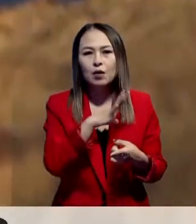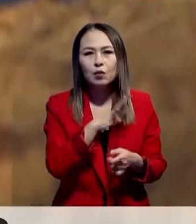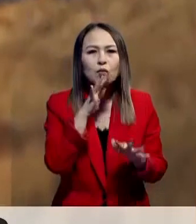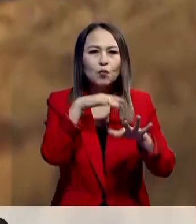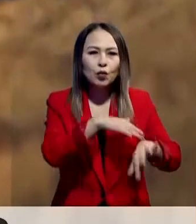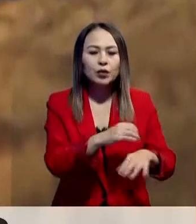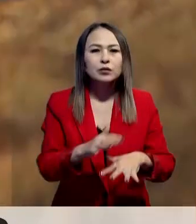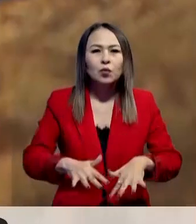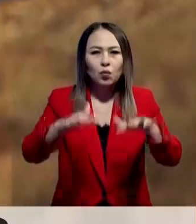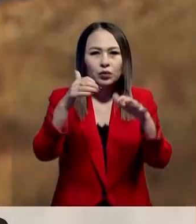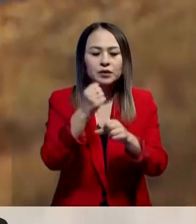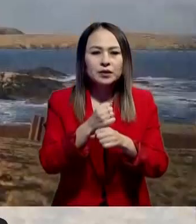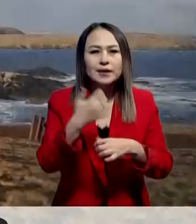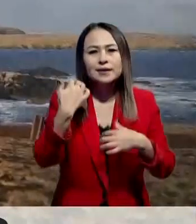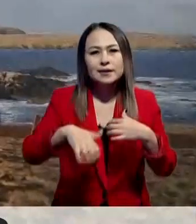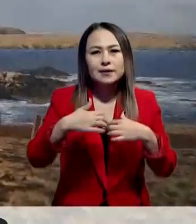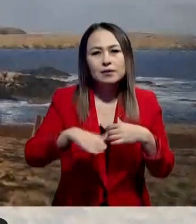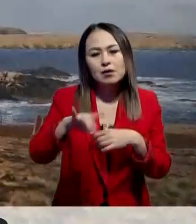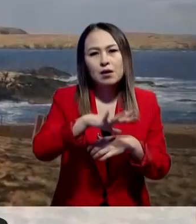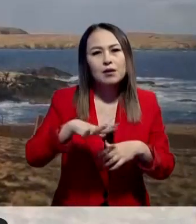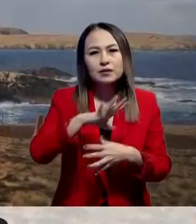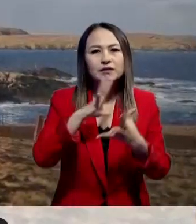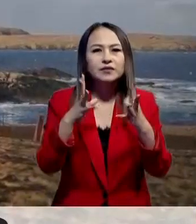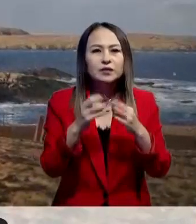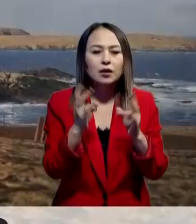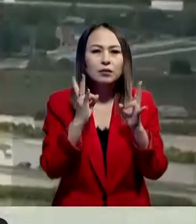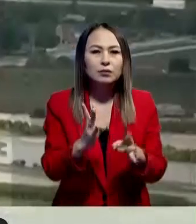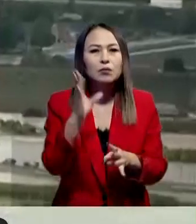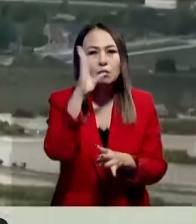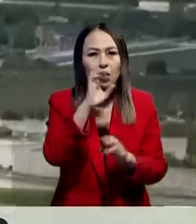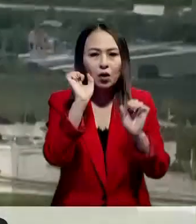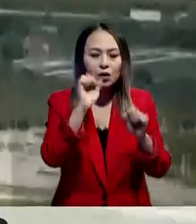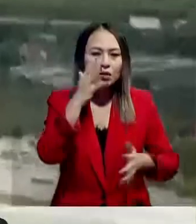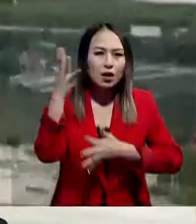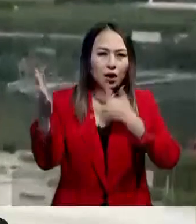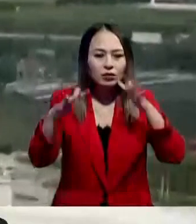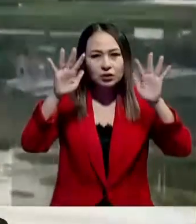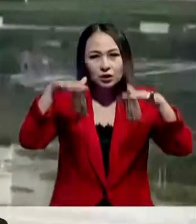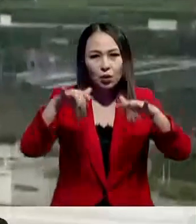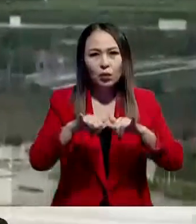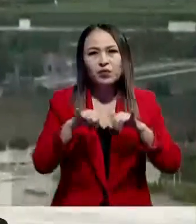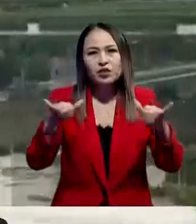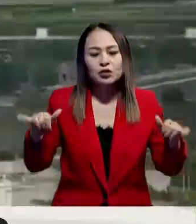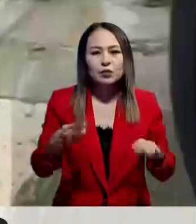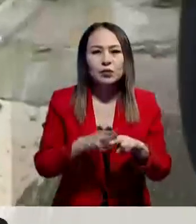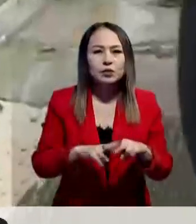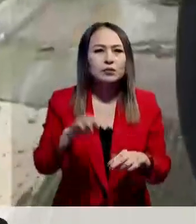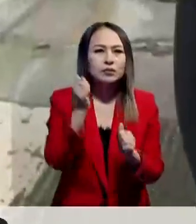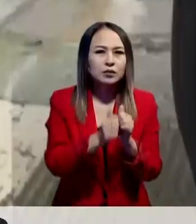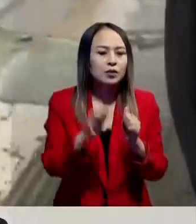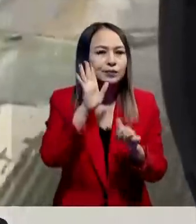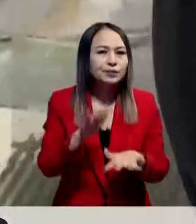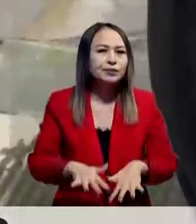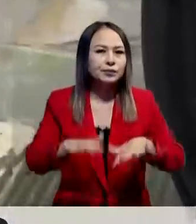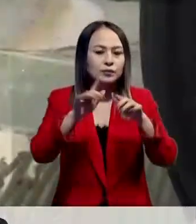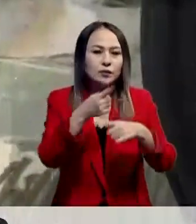деңгейінің көтерілуінен Орталық Азия елдерде көп зардап шегуі мүмкін. Дауыл мен жауын шашын артып, су тасқыны жиілемек. Ал